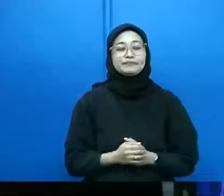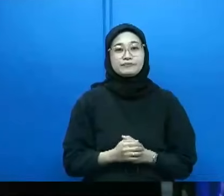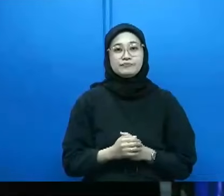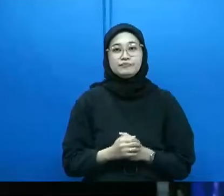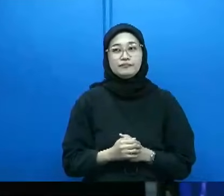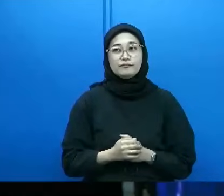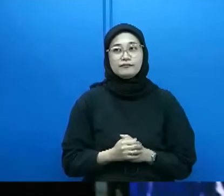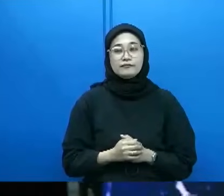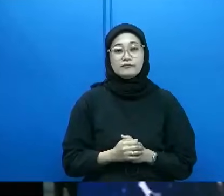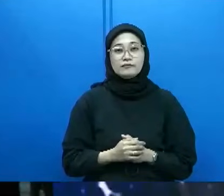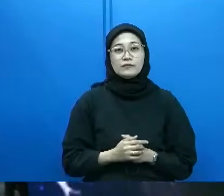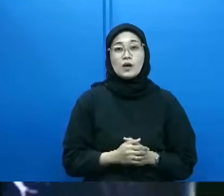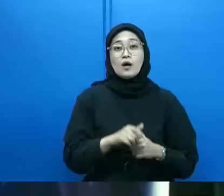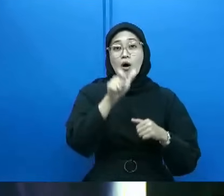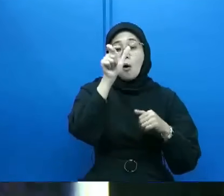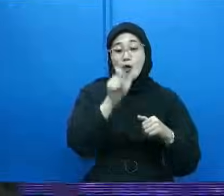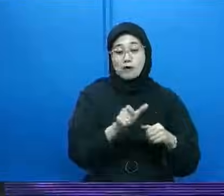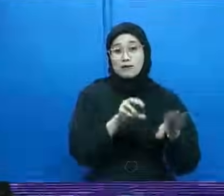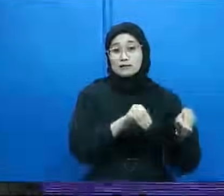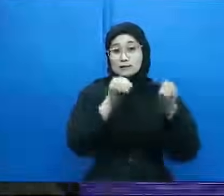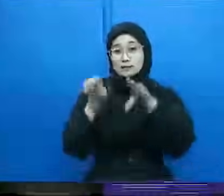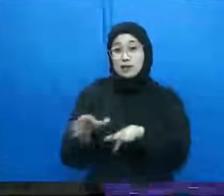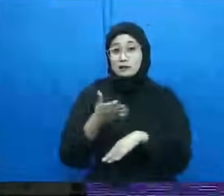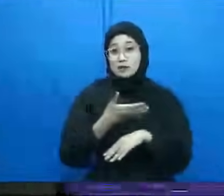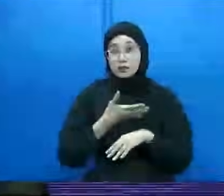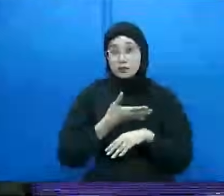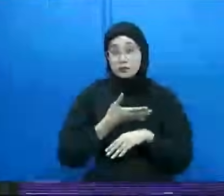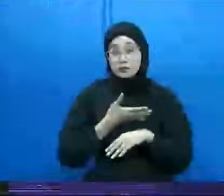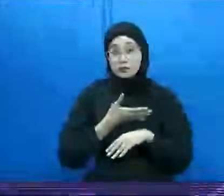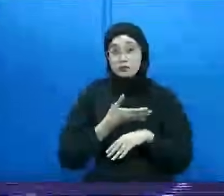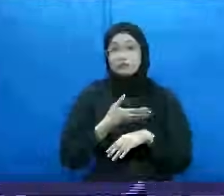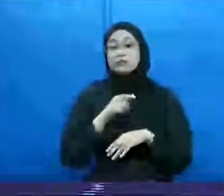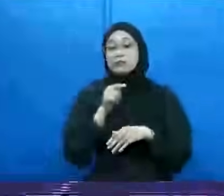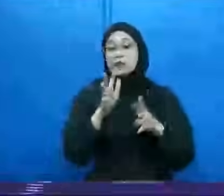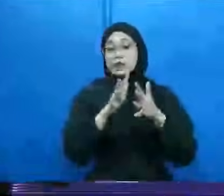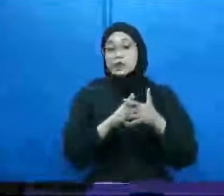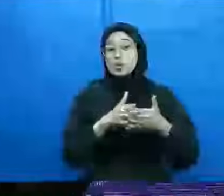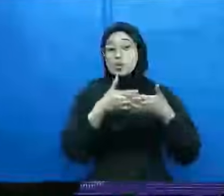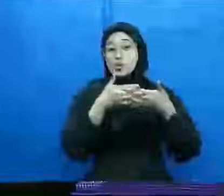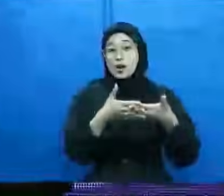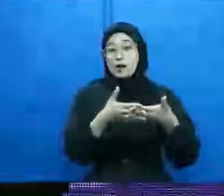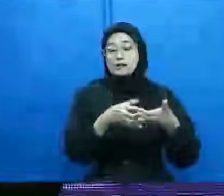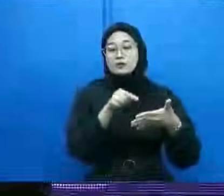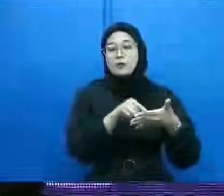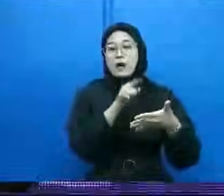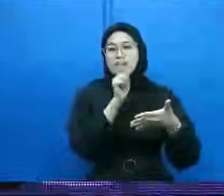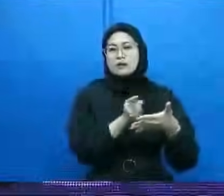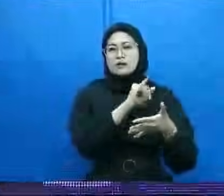Pertama, orang yang mau hijrah itu oleh Al-Quran diberikan dua jaminan